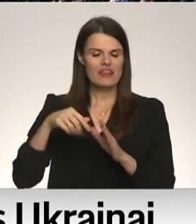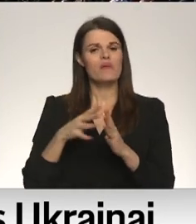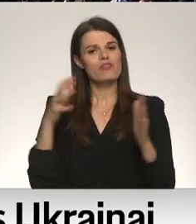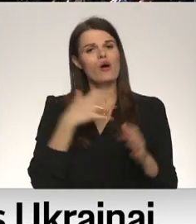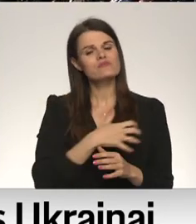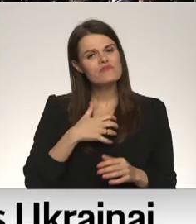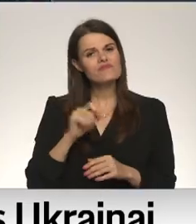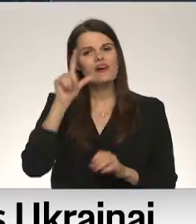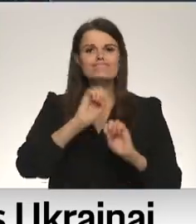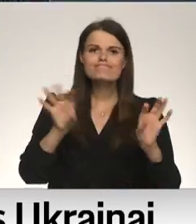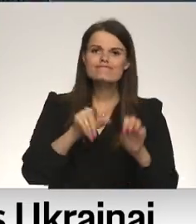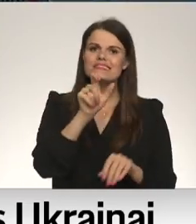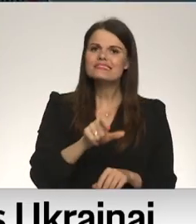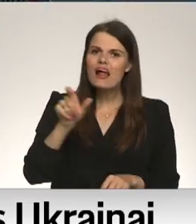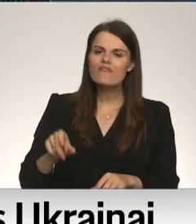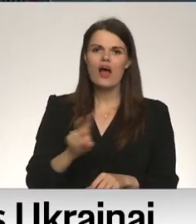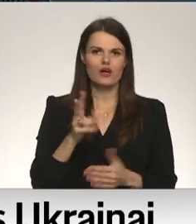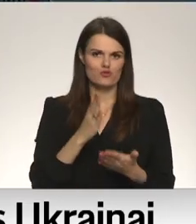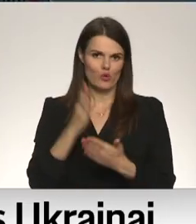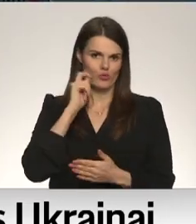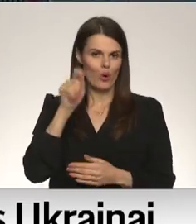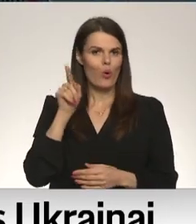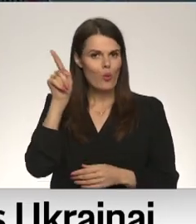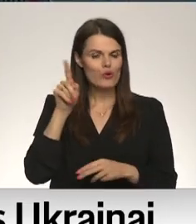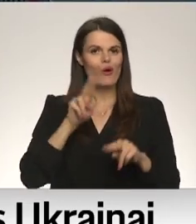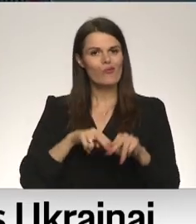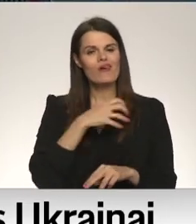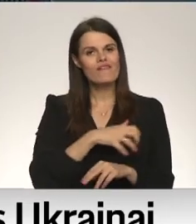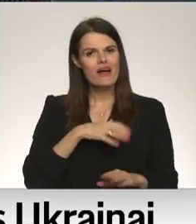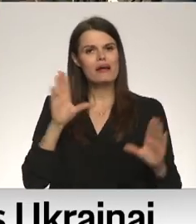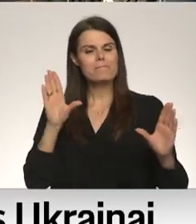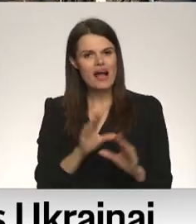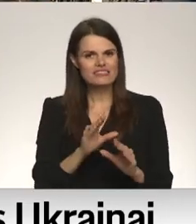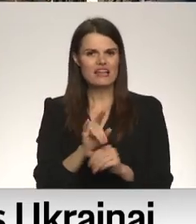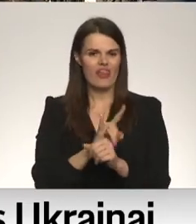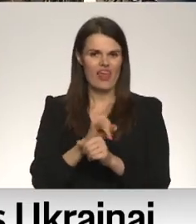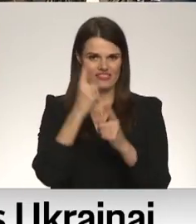jāinformē iedzīvotāji par to, kas notiek Ukrainā, un jāmazina arī dezinformācijas apjoms.